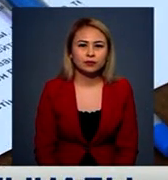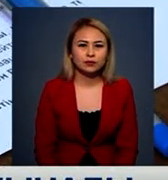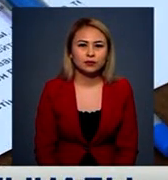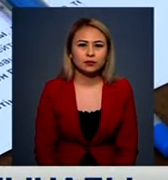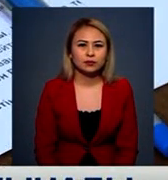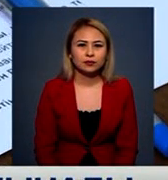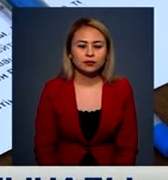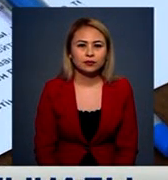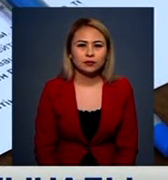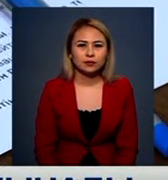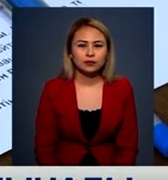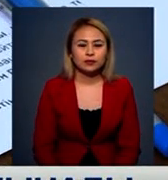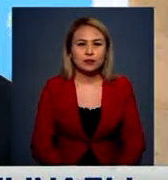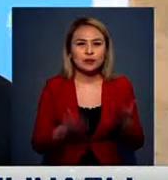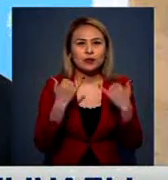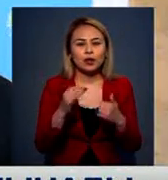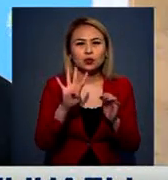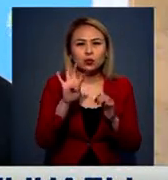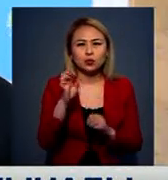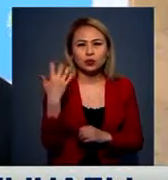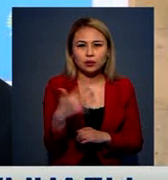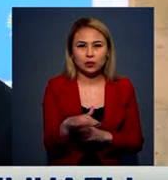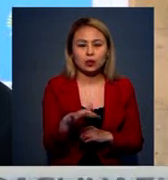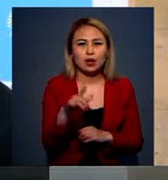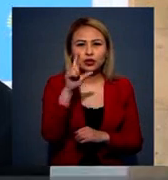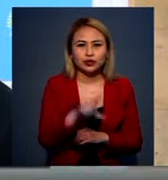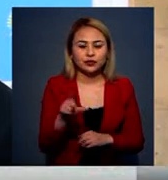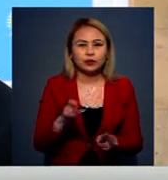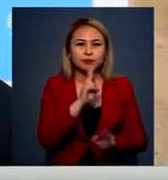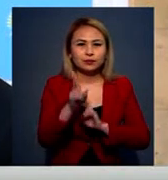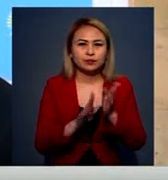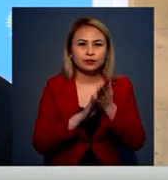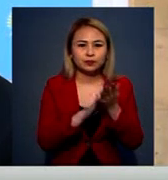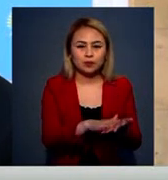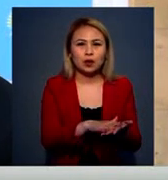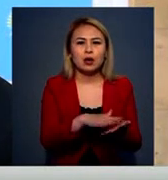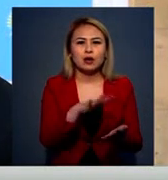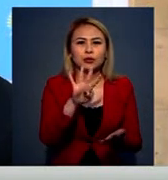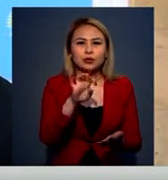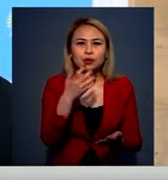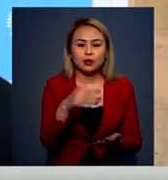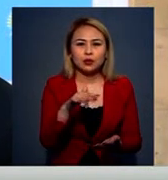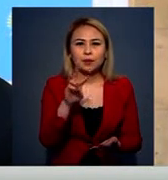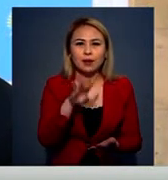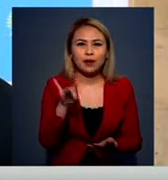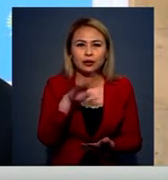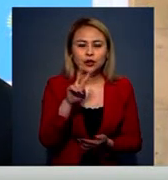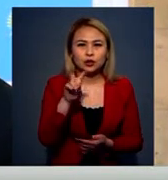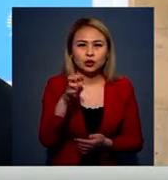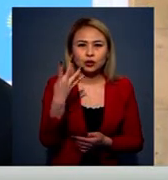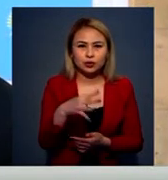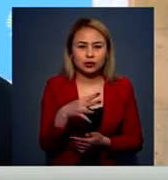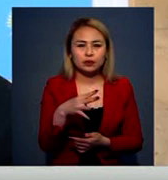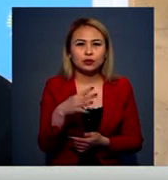Шымкент қаласы бойынша 450 азамат өтінім беріліп, 4,5 миллиардқа, оның ішіндегі 240